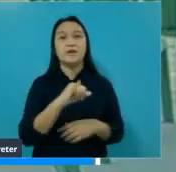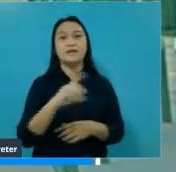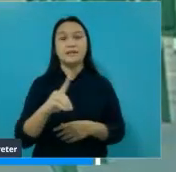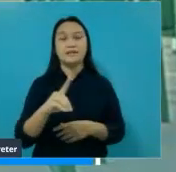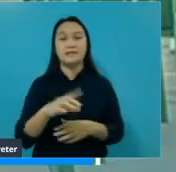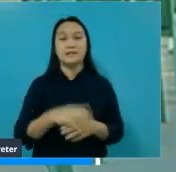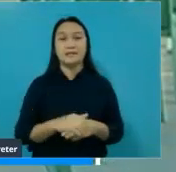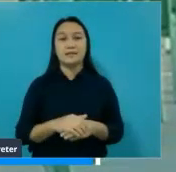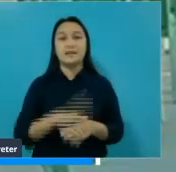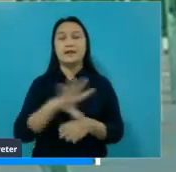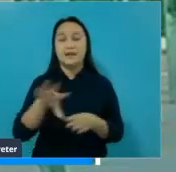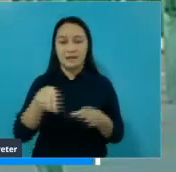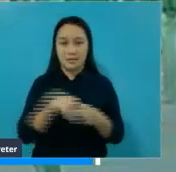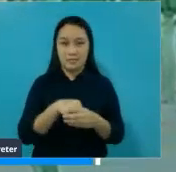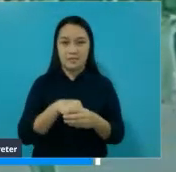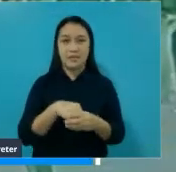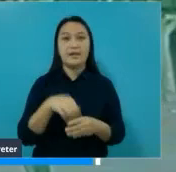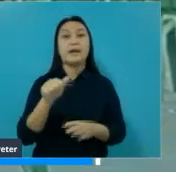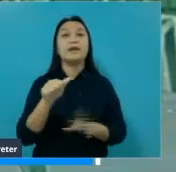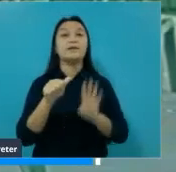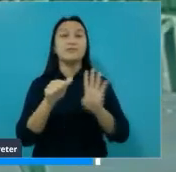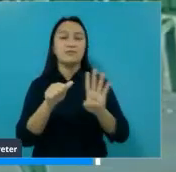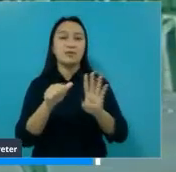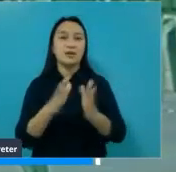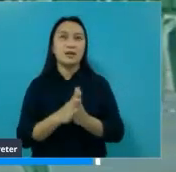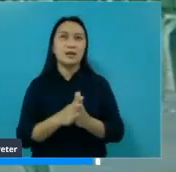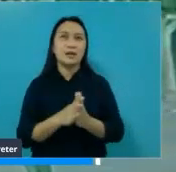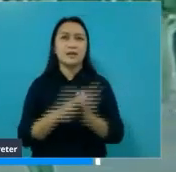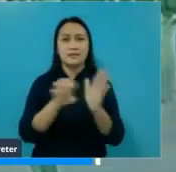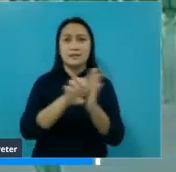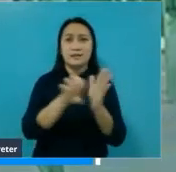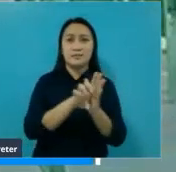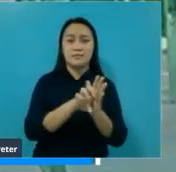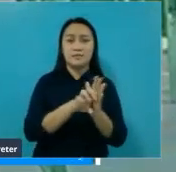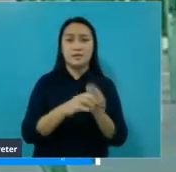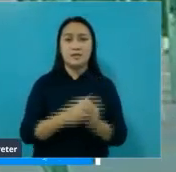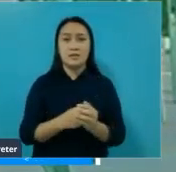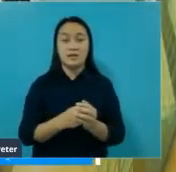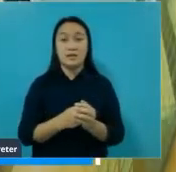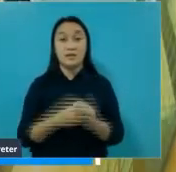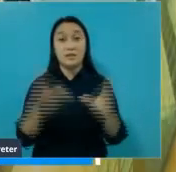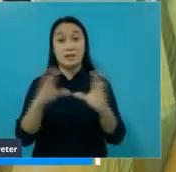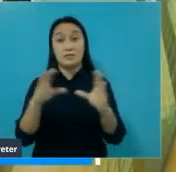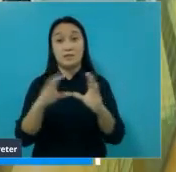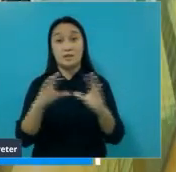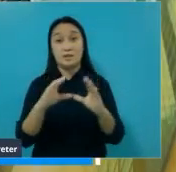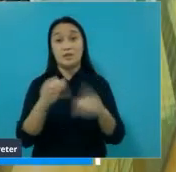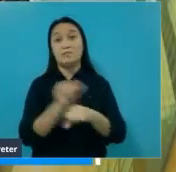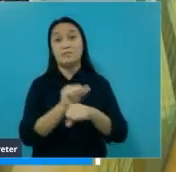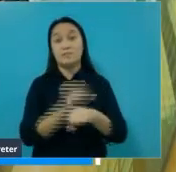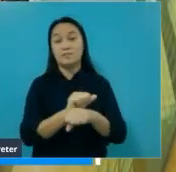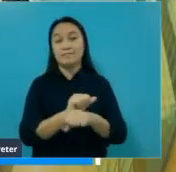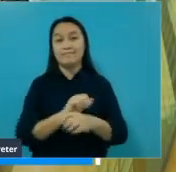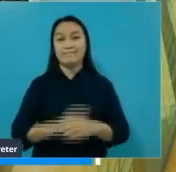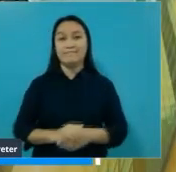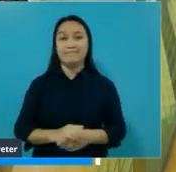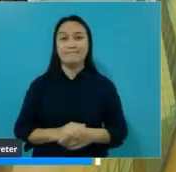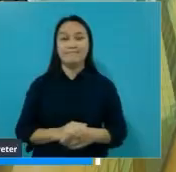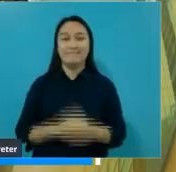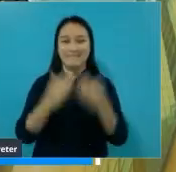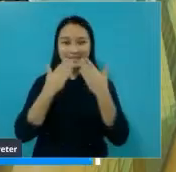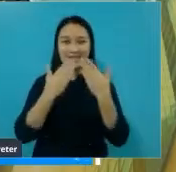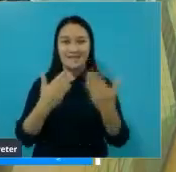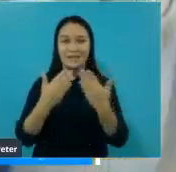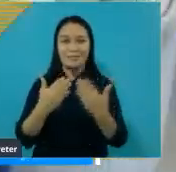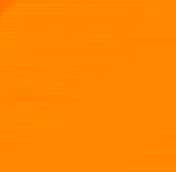sa A4 priority group tulad halimbawa ng Certificate of Employment. Paolo at Marga? Alright, maraming salamat sa update. Justine